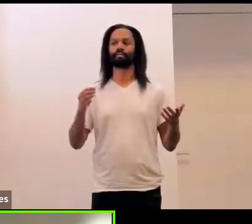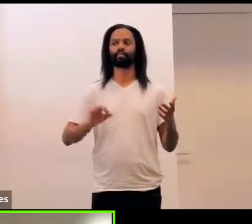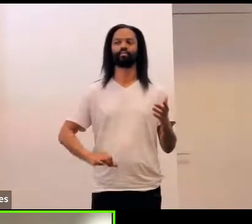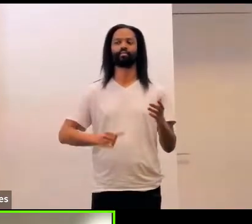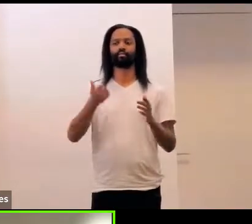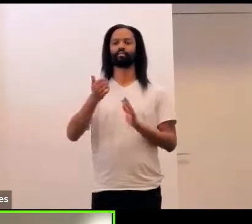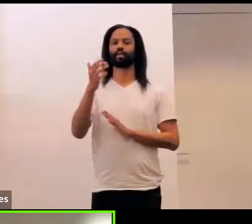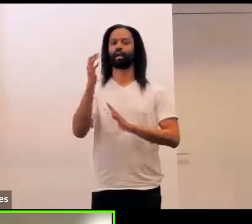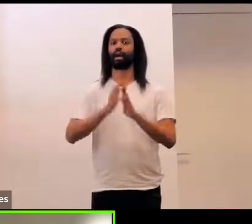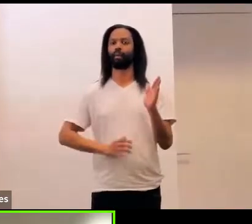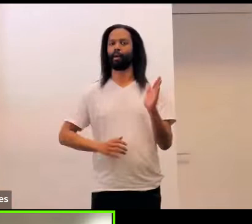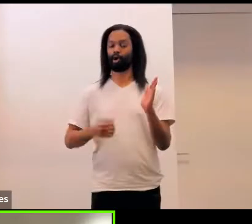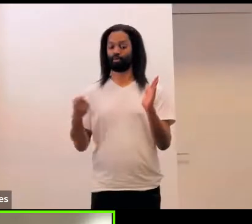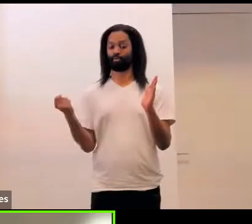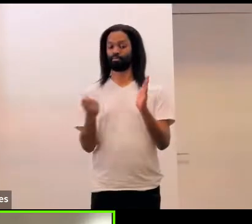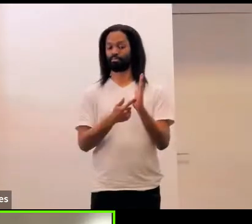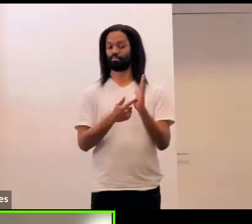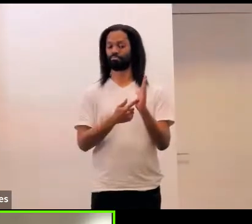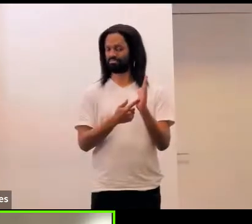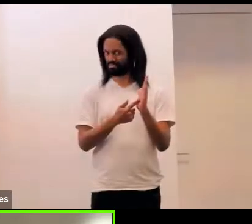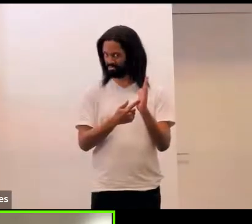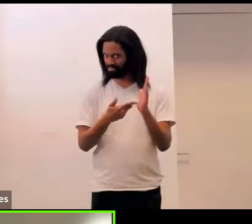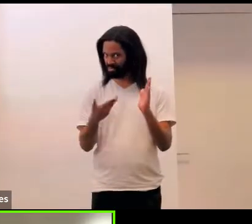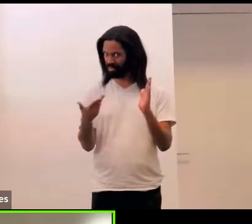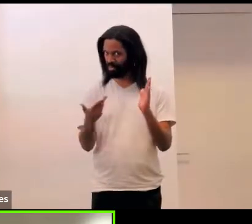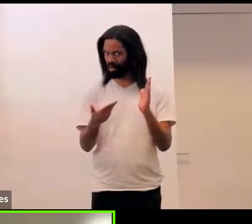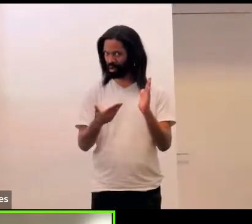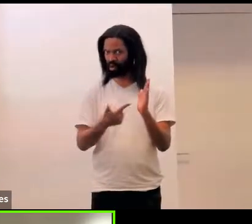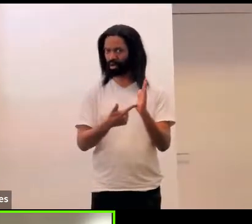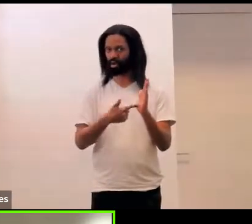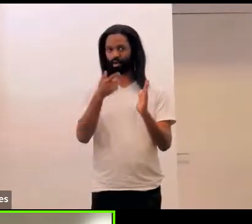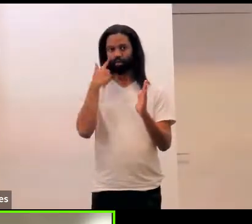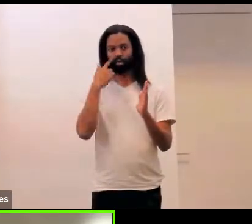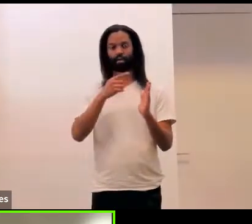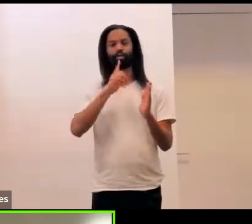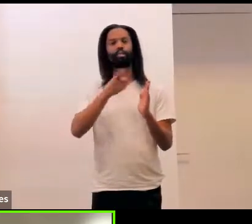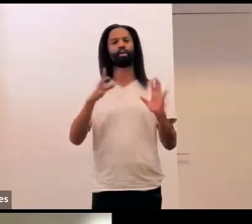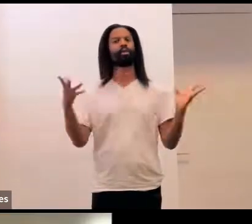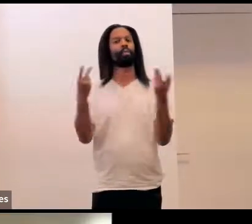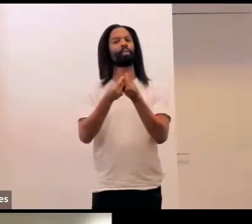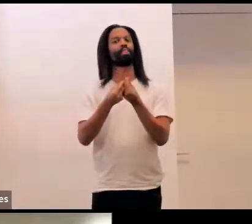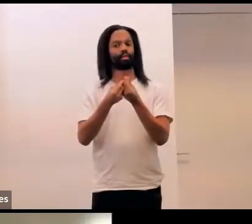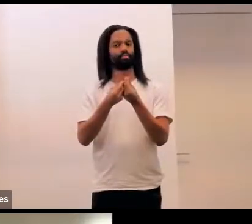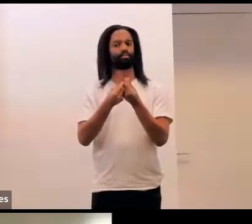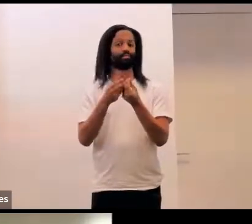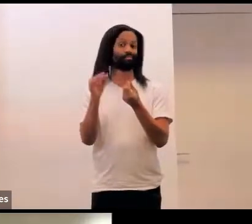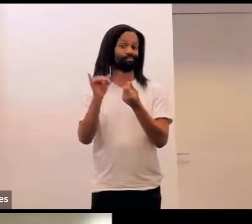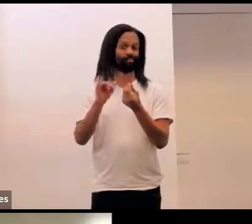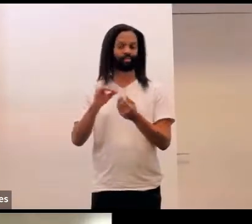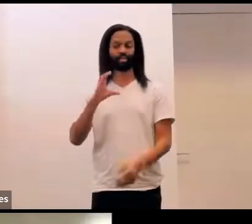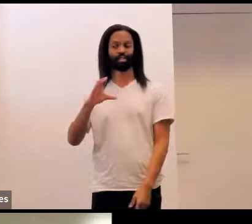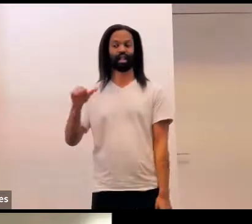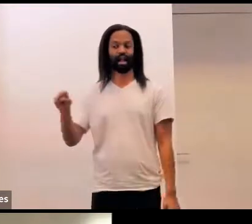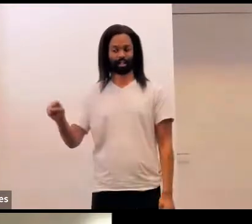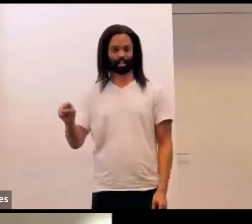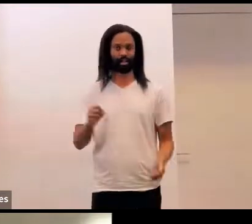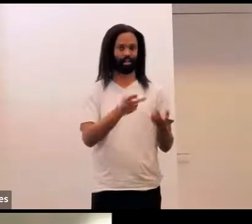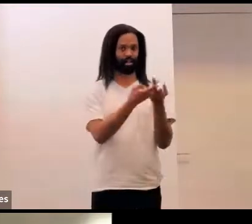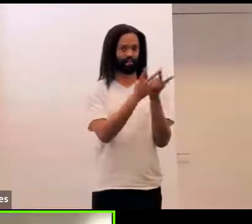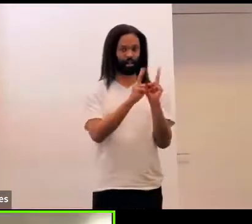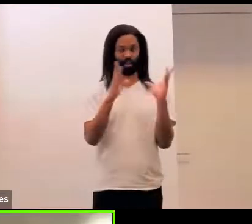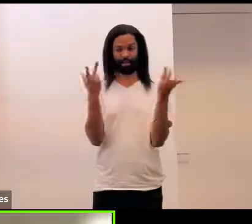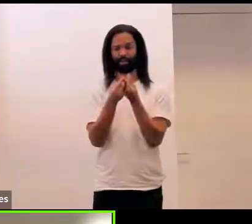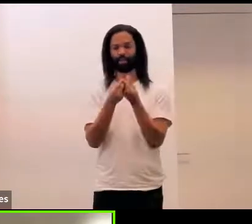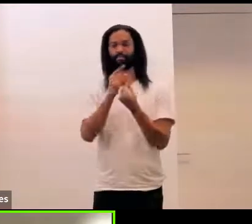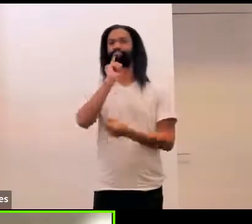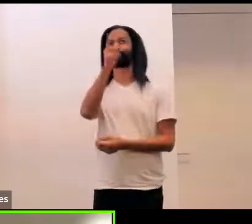rapport propose juste un groupement de commandes avec le CCAS et la ville. Donc, il